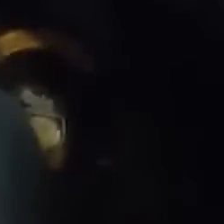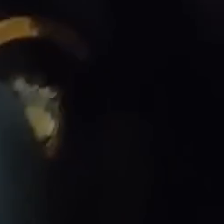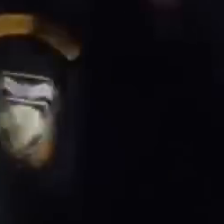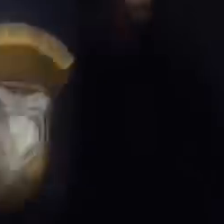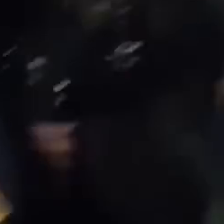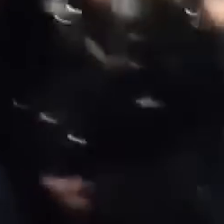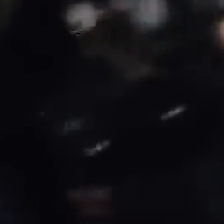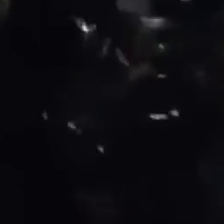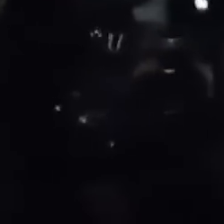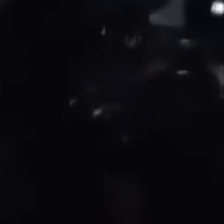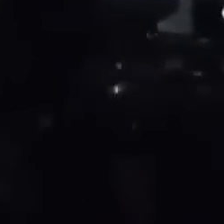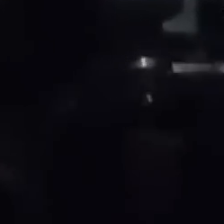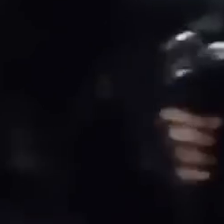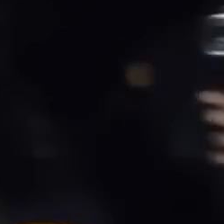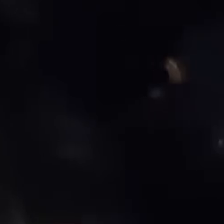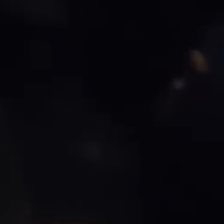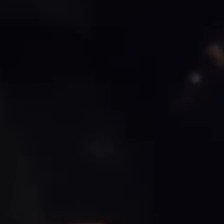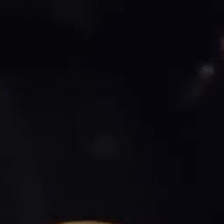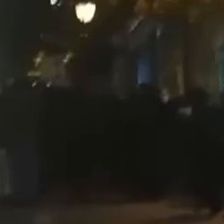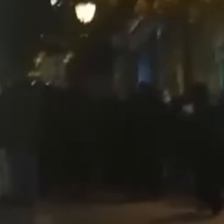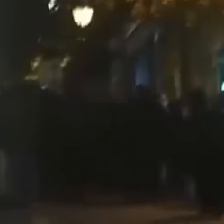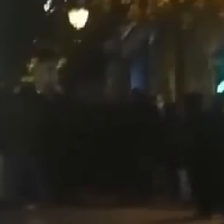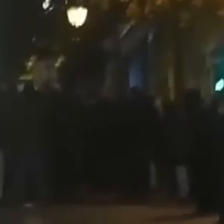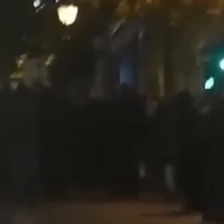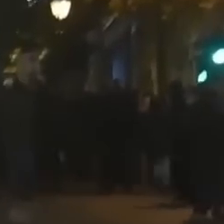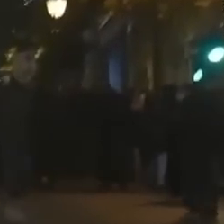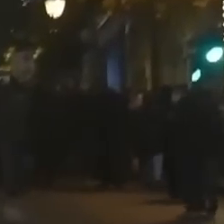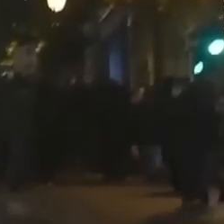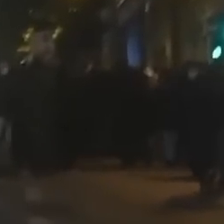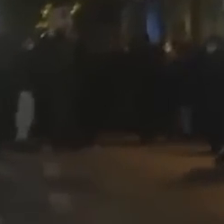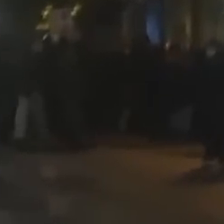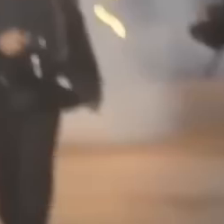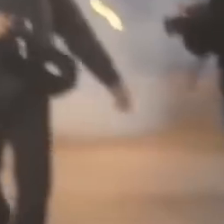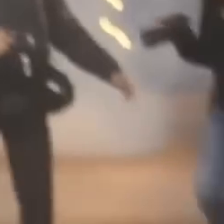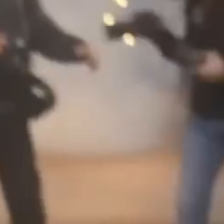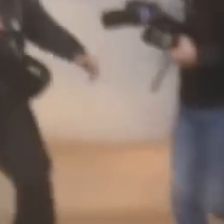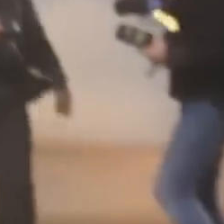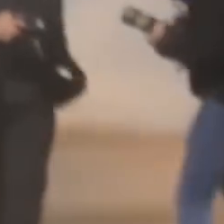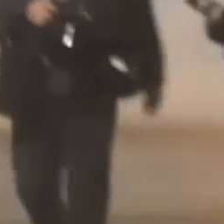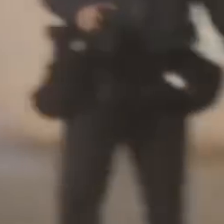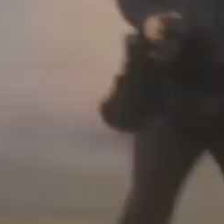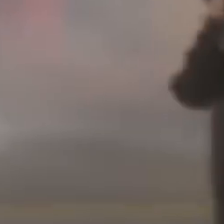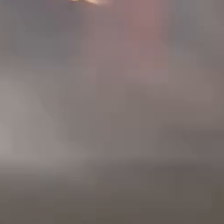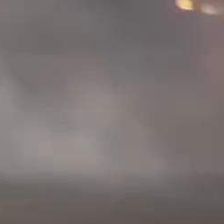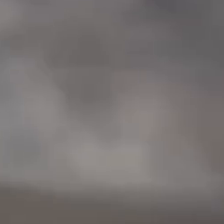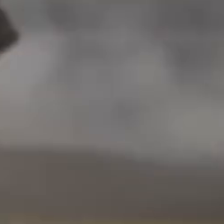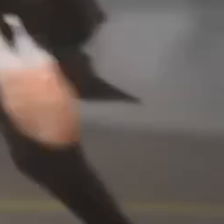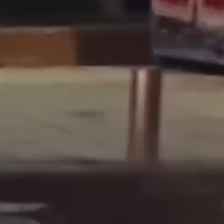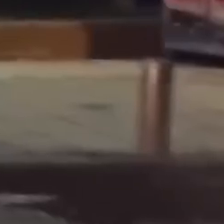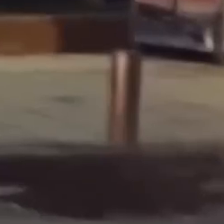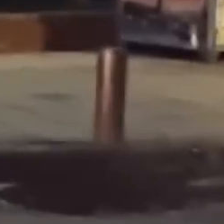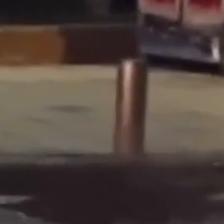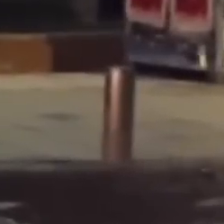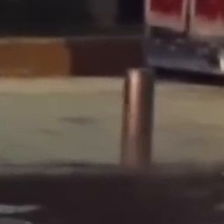Gerginliğin tırmanması üzerine polis protestoculara göz yaşartıcı gaz ve basınçlı suyla müdahale etti. Olaylar sonunda çok sayıda kişi